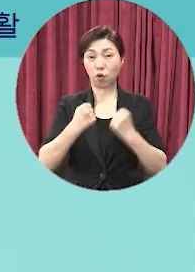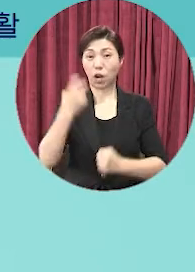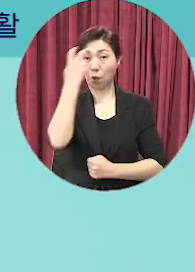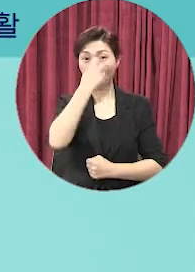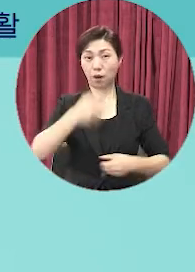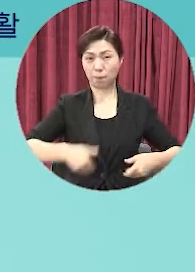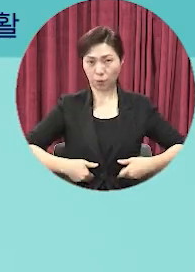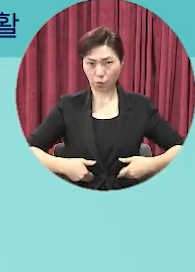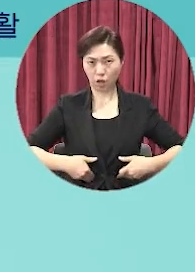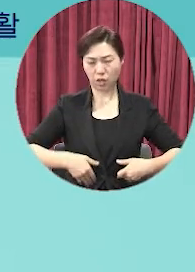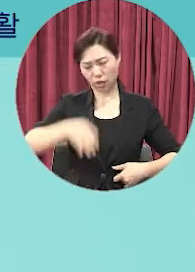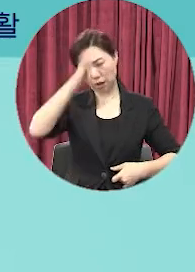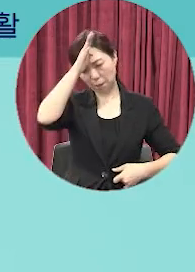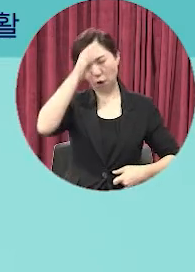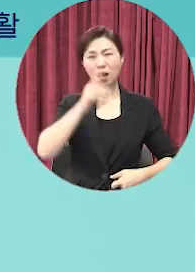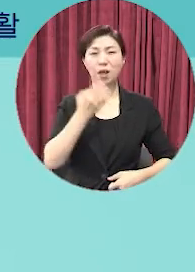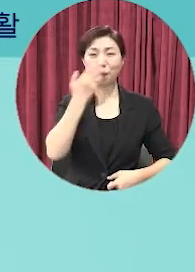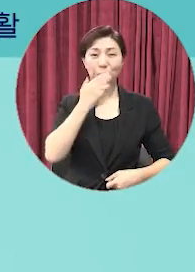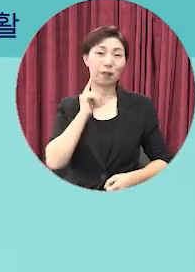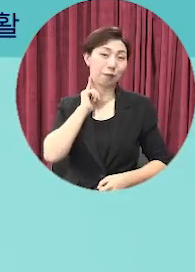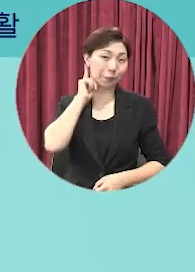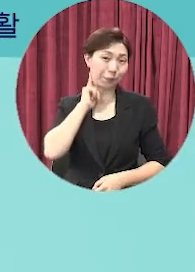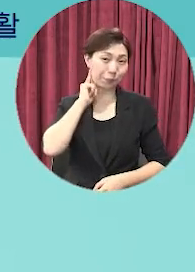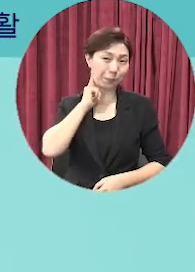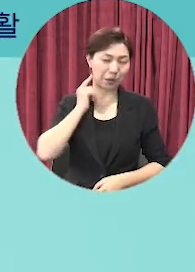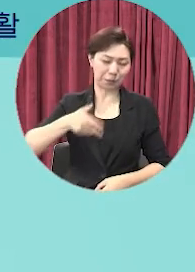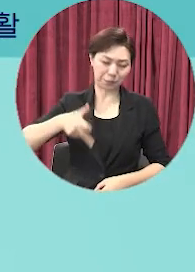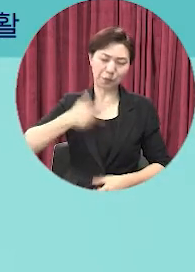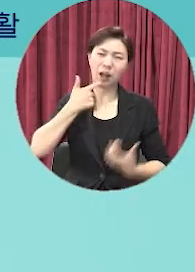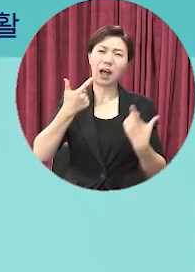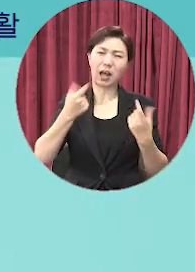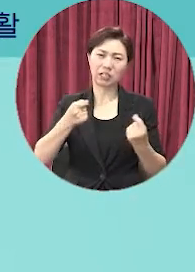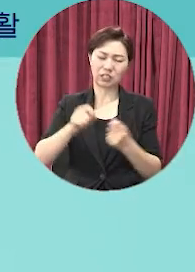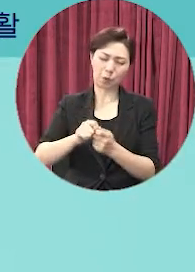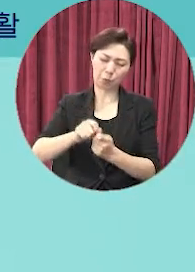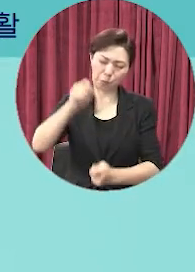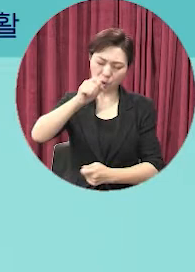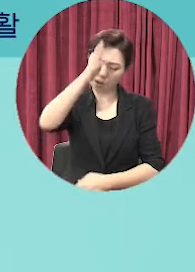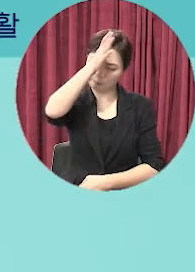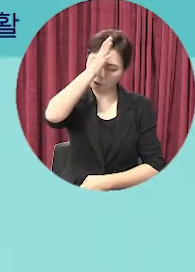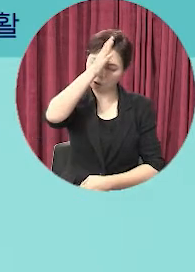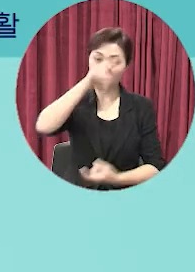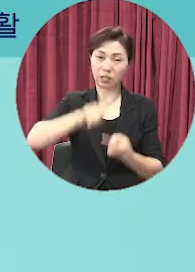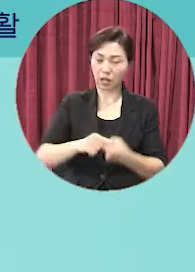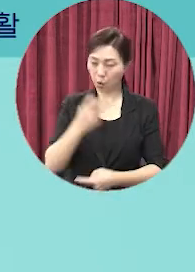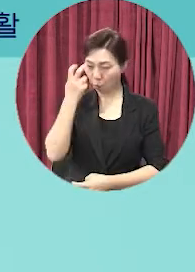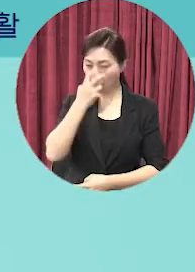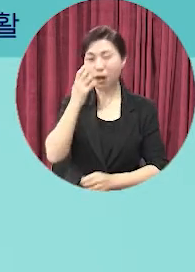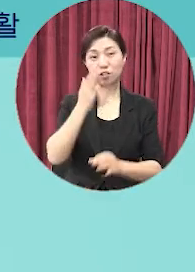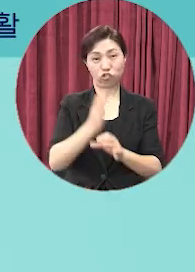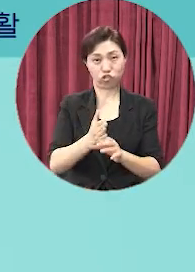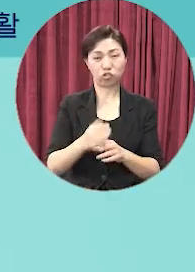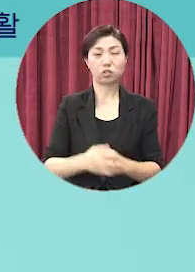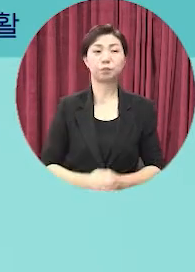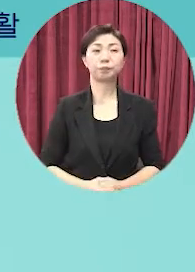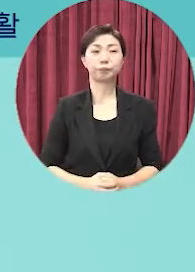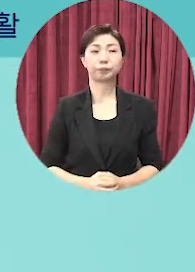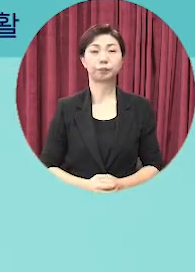일상생활 만성질환 등등을 모니터링하고 또 교육을 하고 있습니다. 또한 이제 재활 운동 교육에